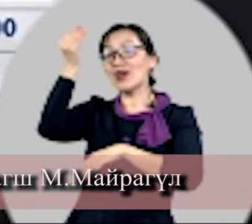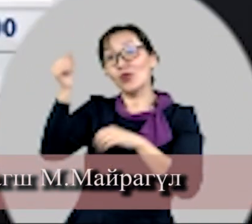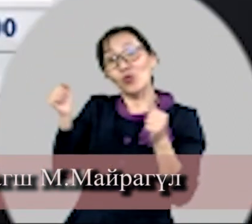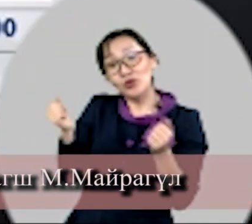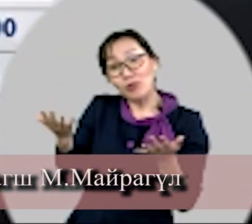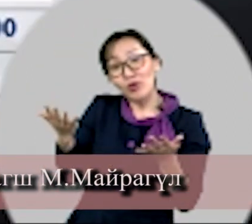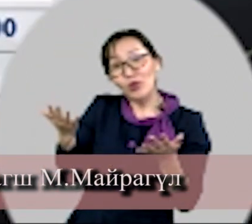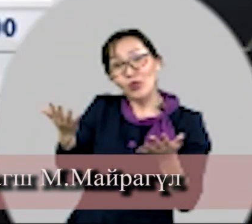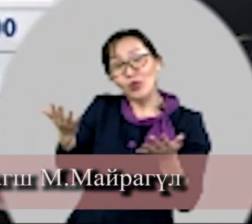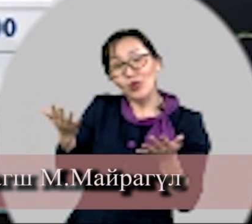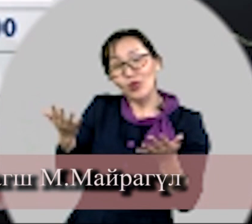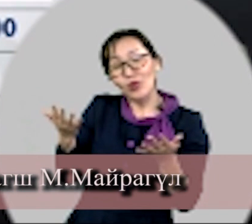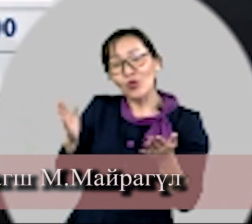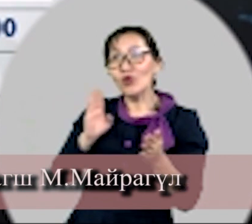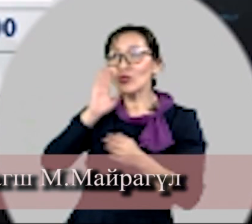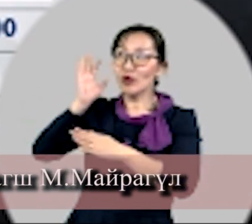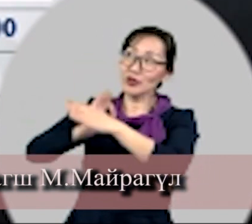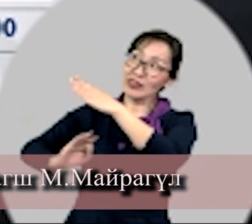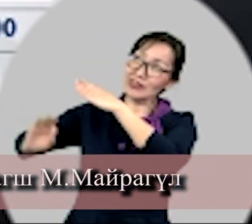Келесі, кешкі 16 сағатта алып көрейік.